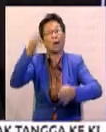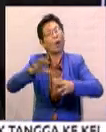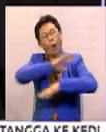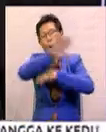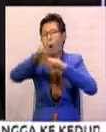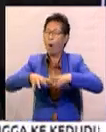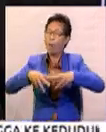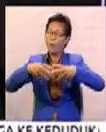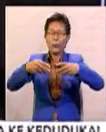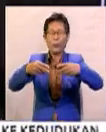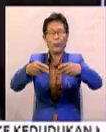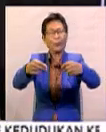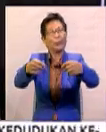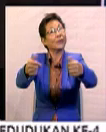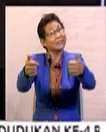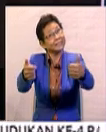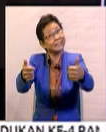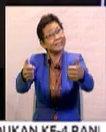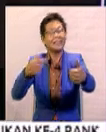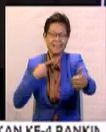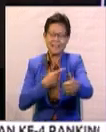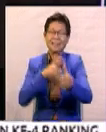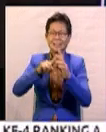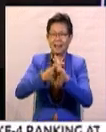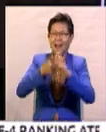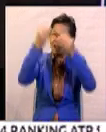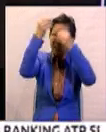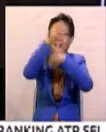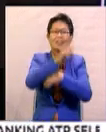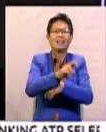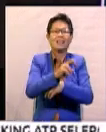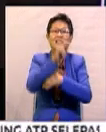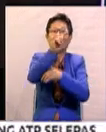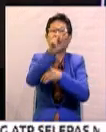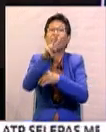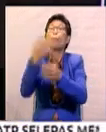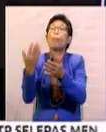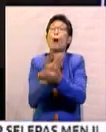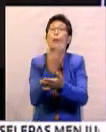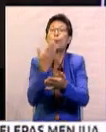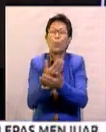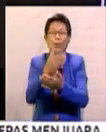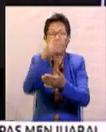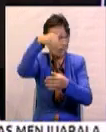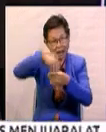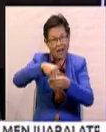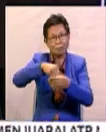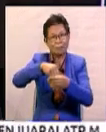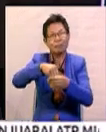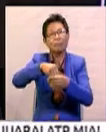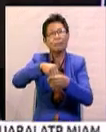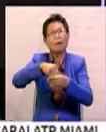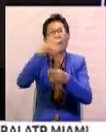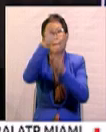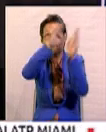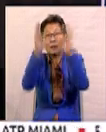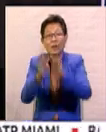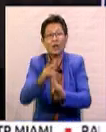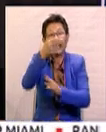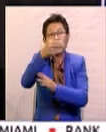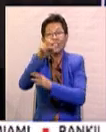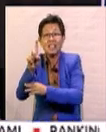akan memperkenalkan saluran baru dalam bentuk digital high